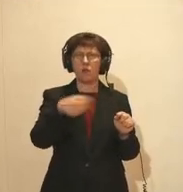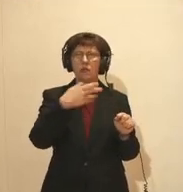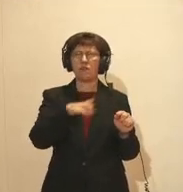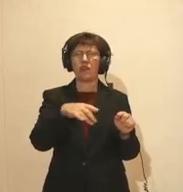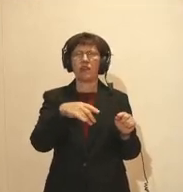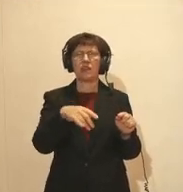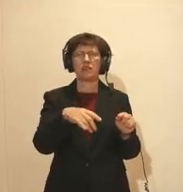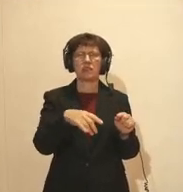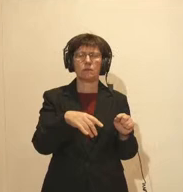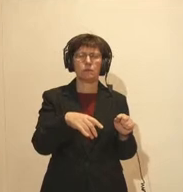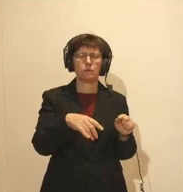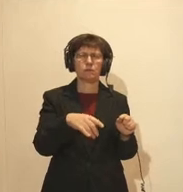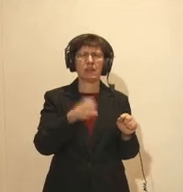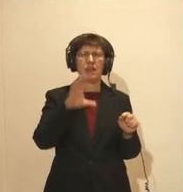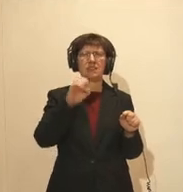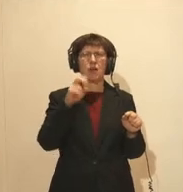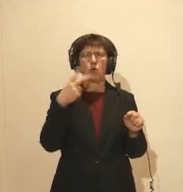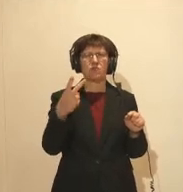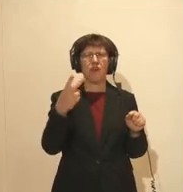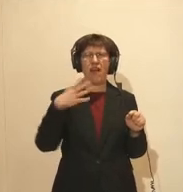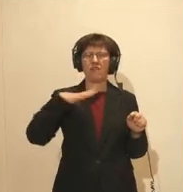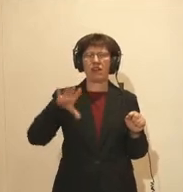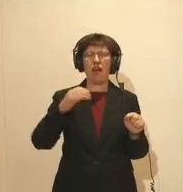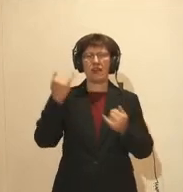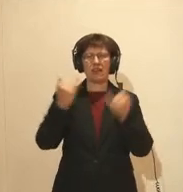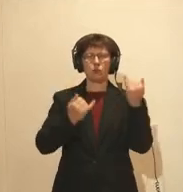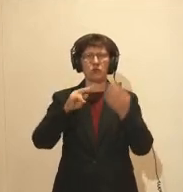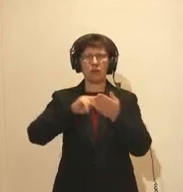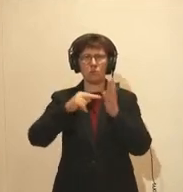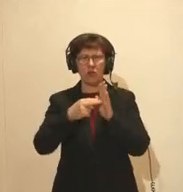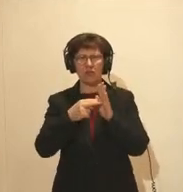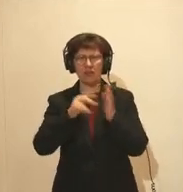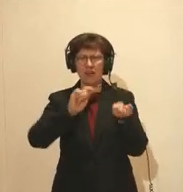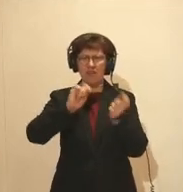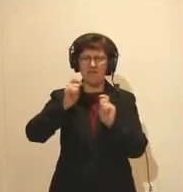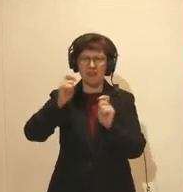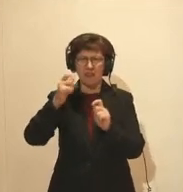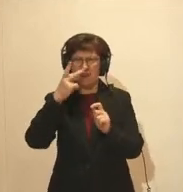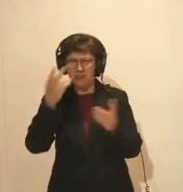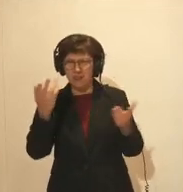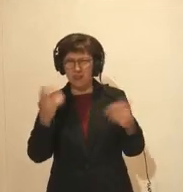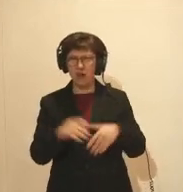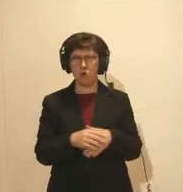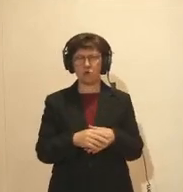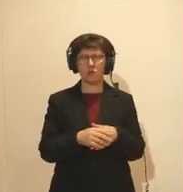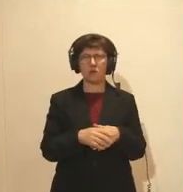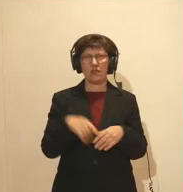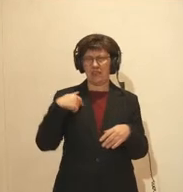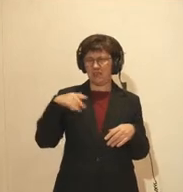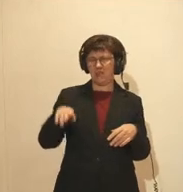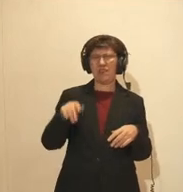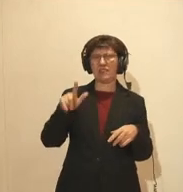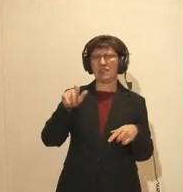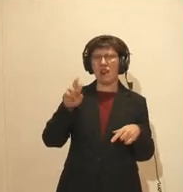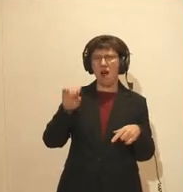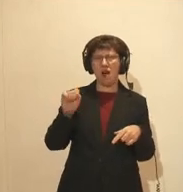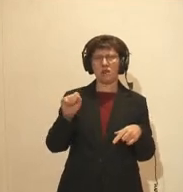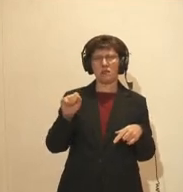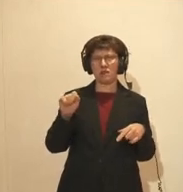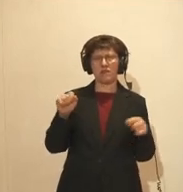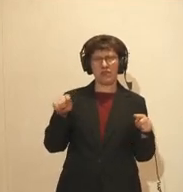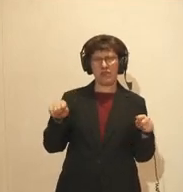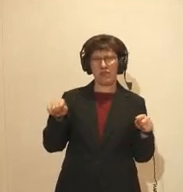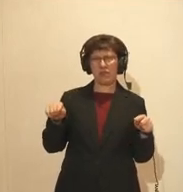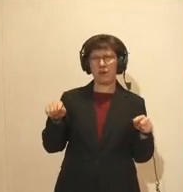einer co2 freien industrie politik und dem wandel der dann nötig ist ich war bei lars und